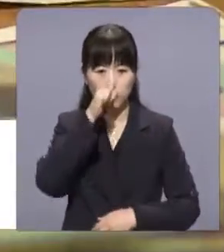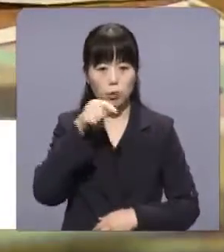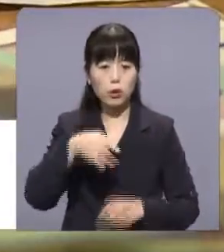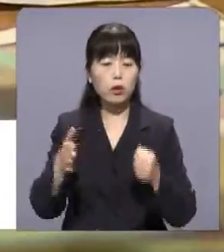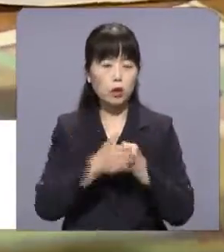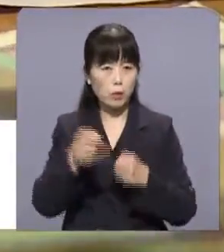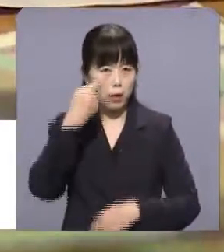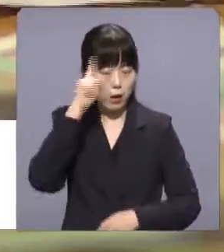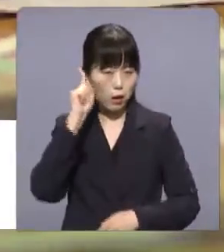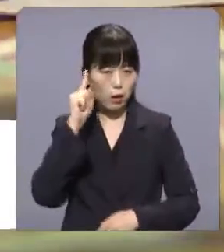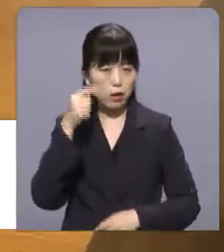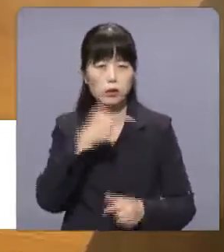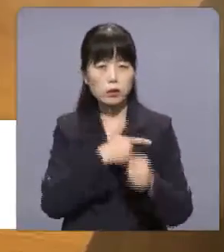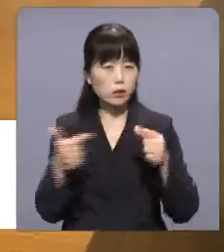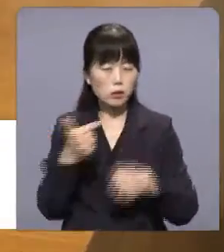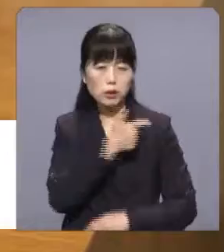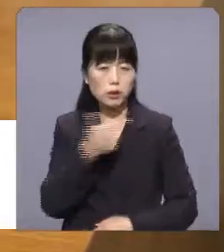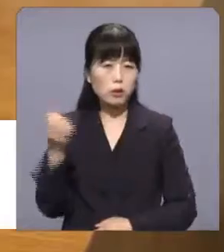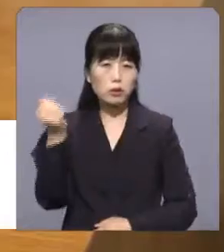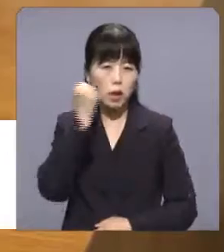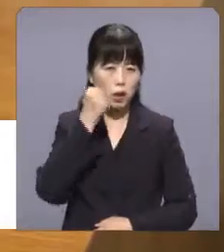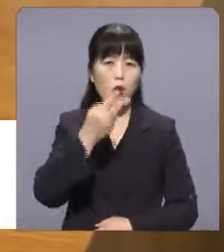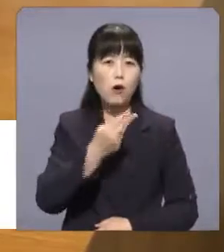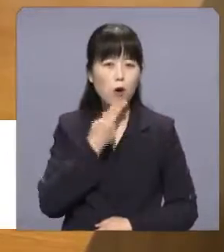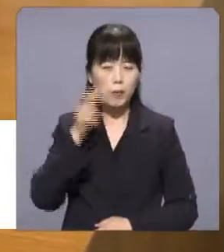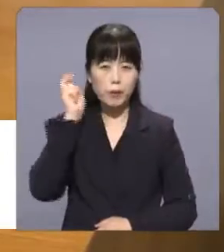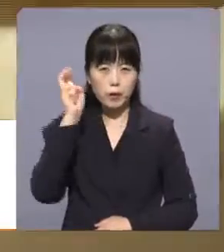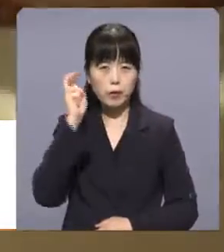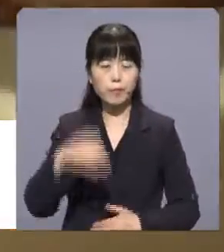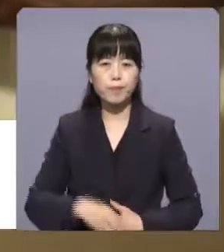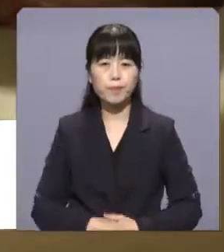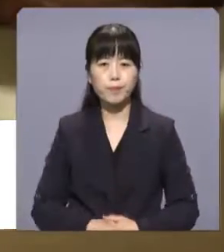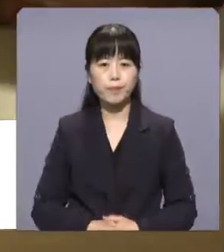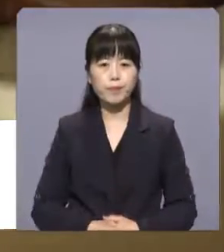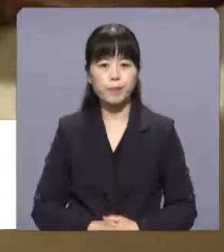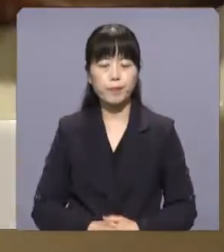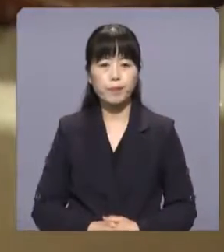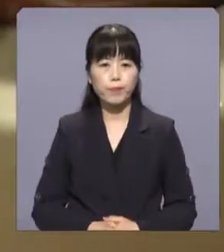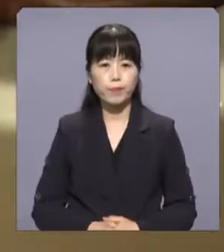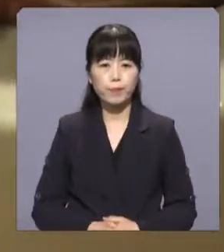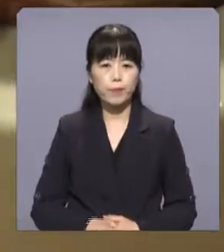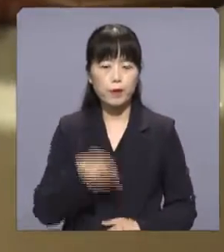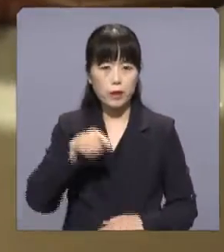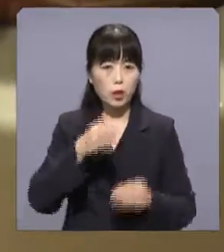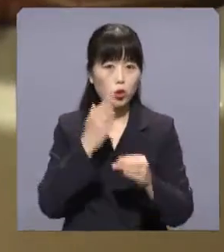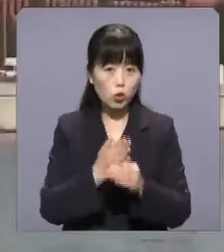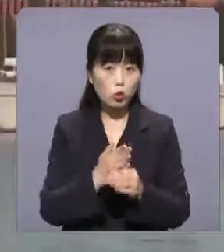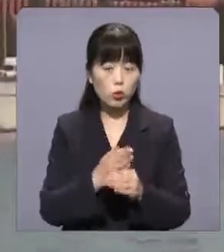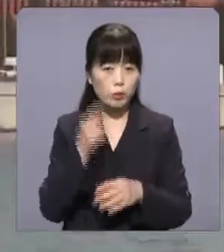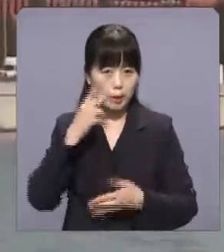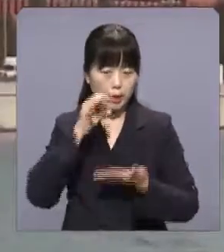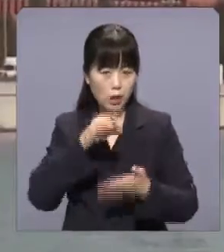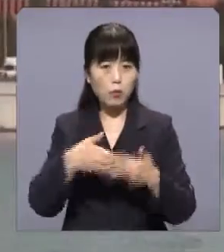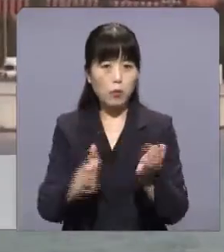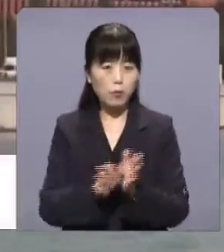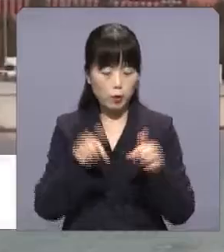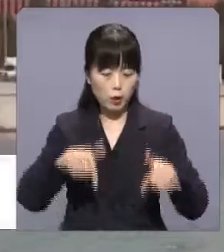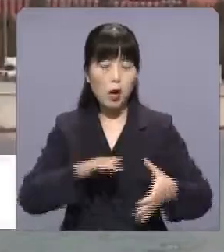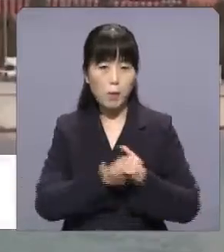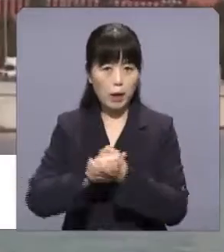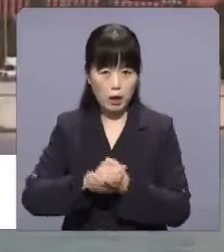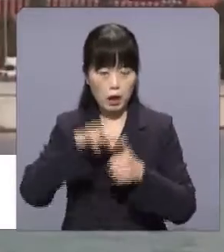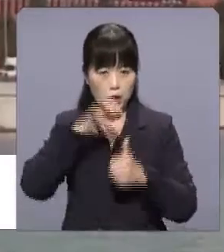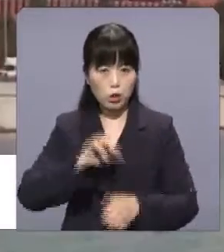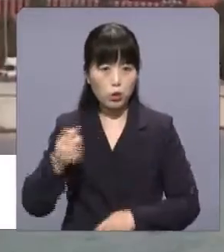그래서 러시아는 오히려 큰 타격을 많이 안 입으리라고 생각이 됩니다. 이런 가운데 미 재무부는 서방의 제재로